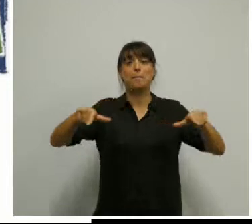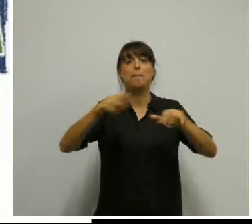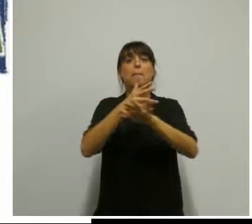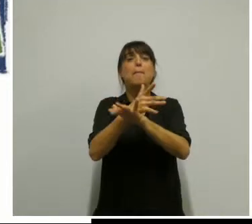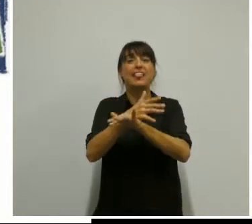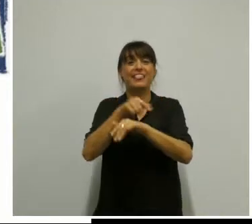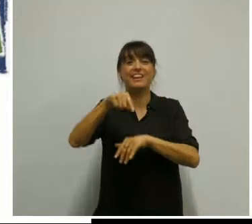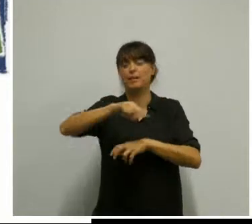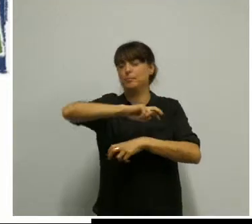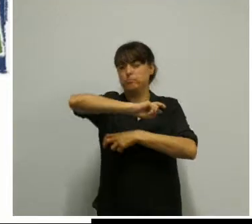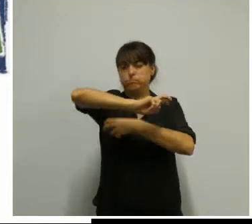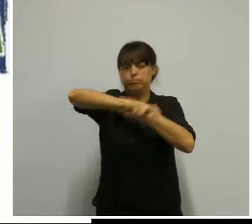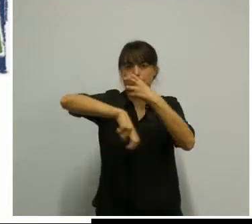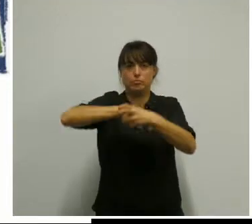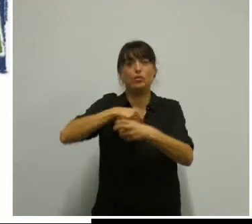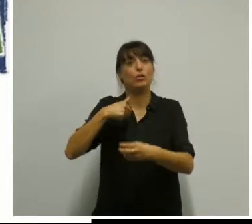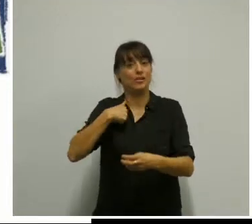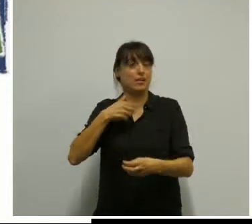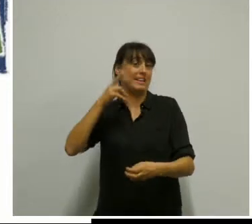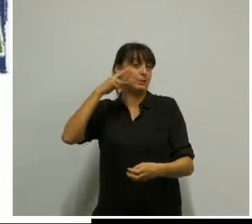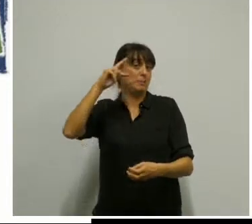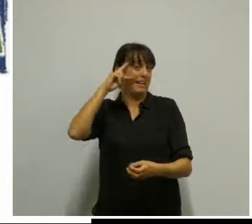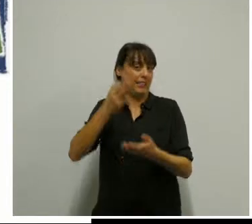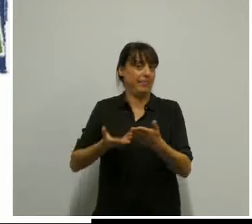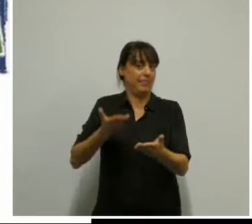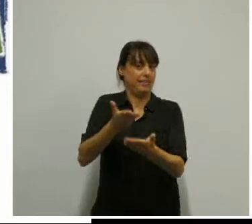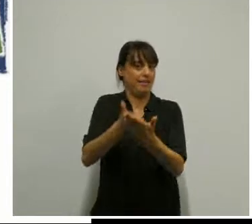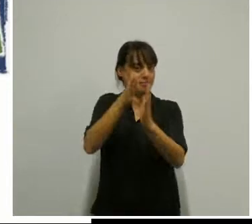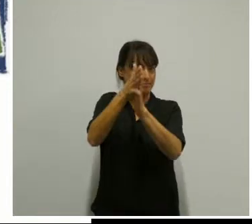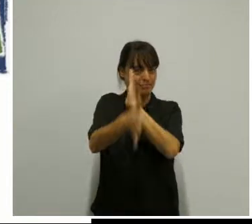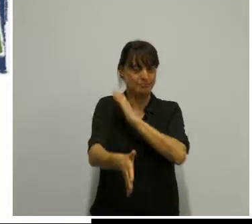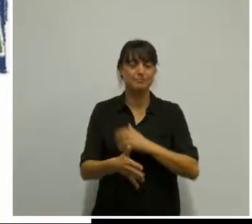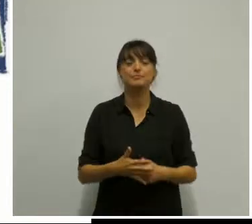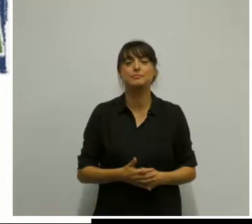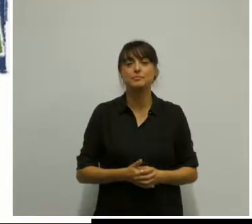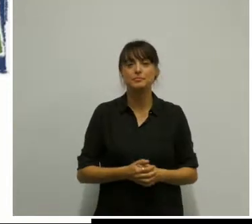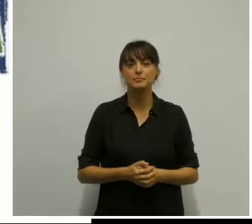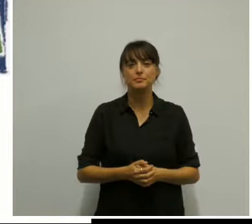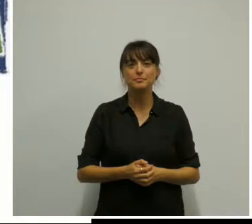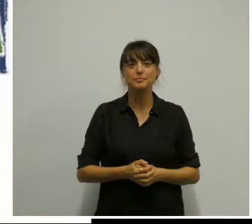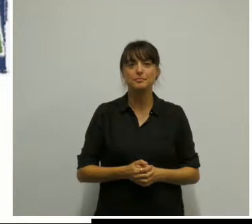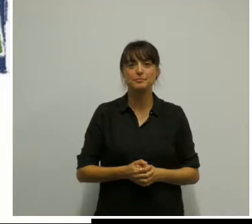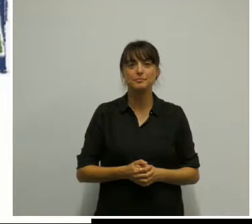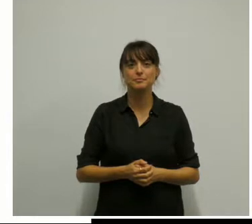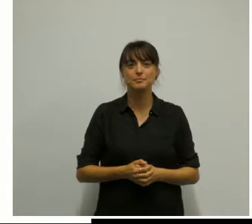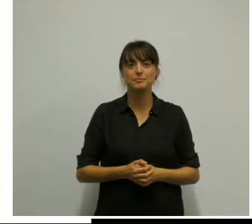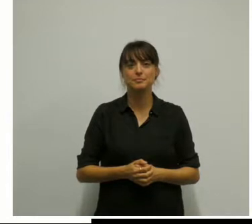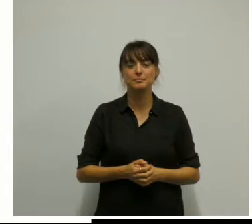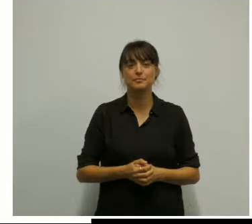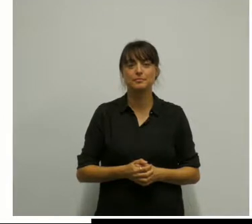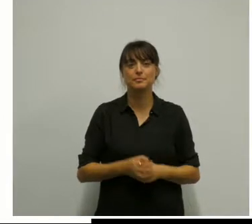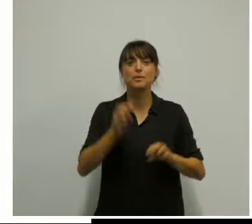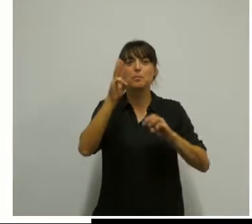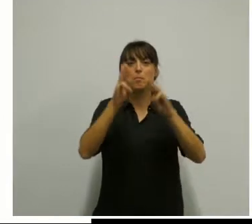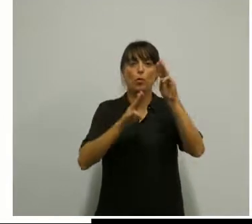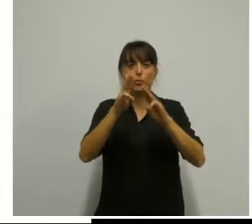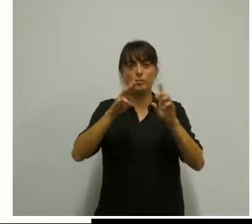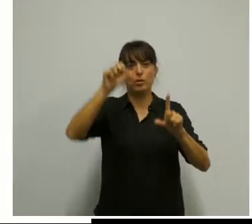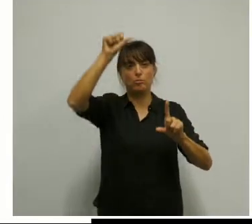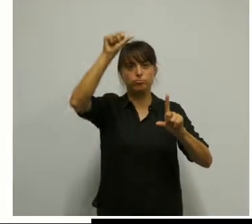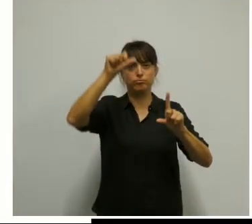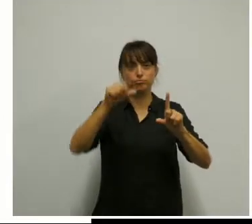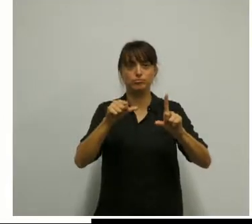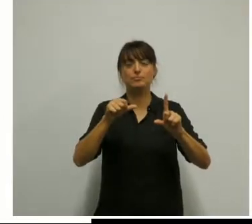demanat que presenti la nostra experiència. Aleshores, a veure si m'aclareixo bé. Sí.